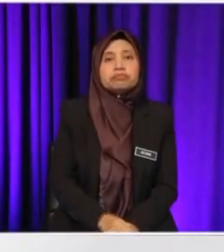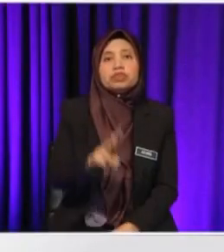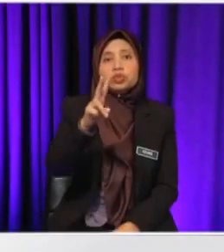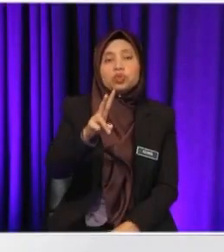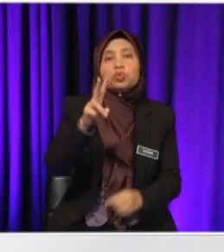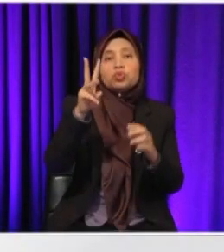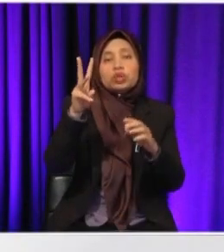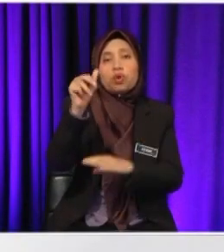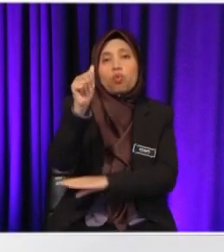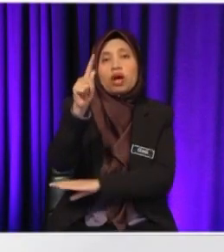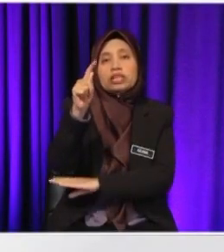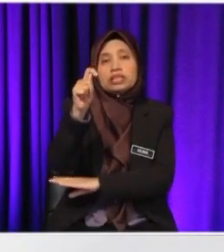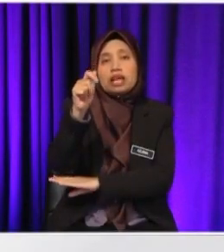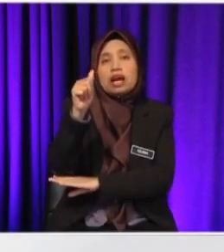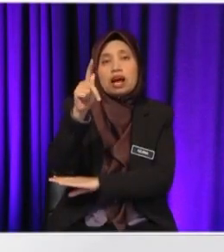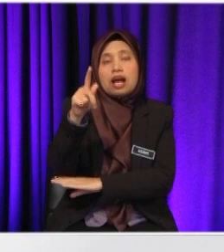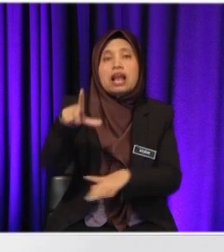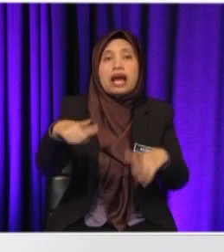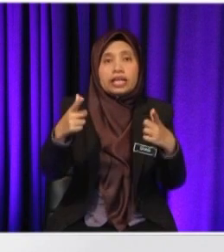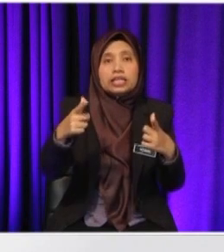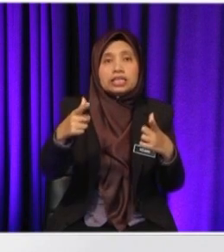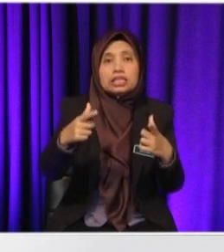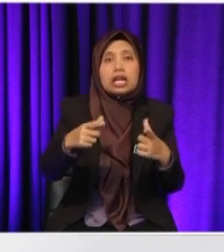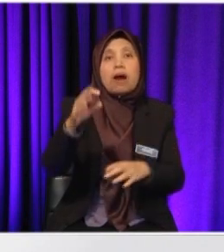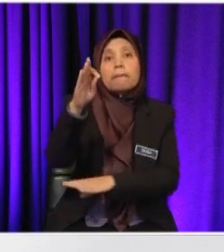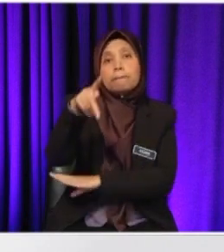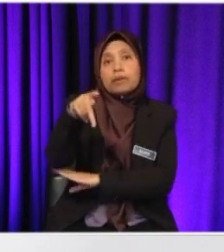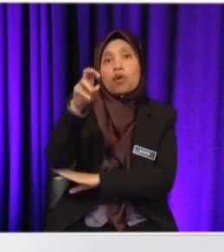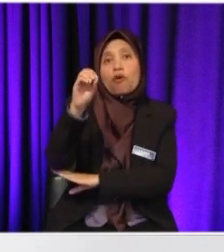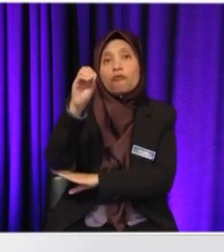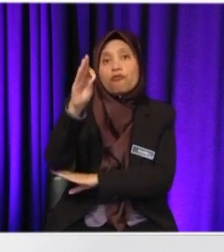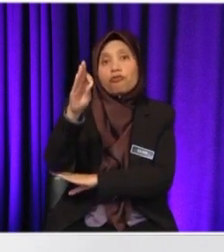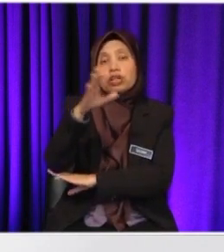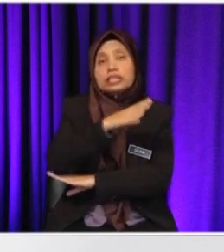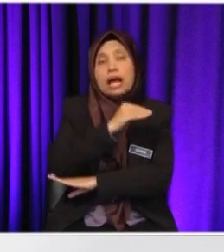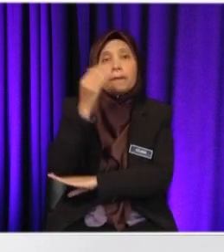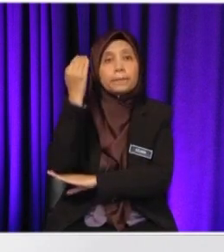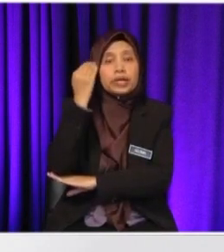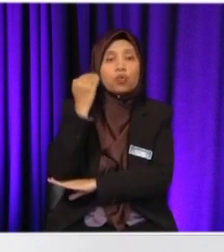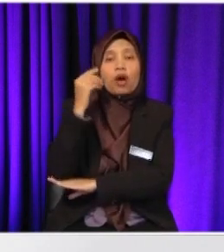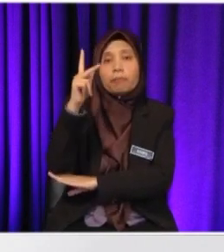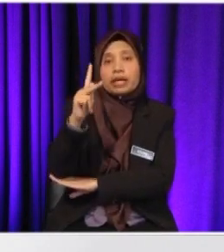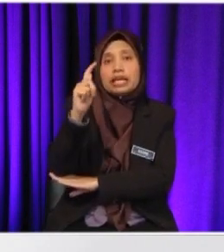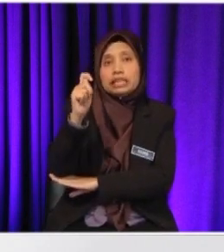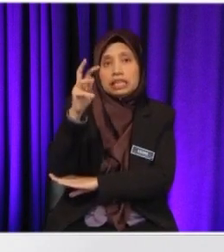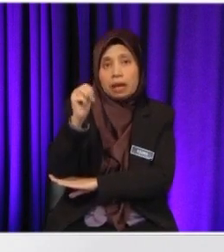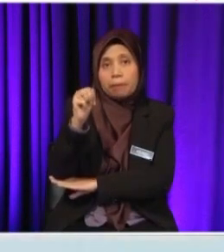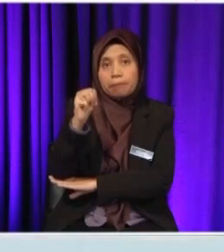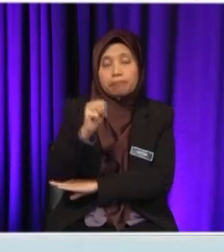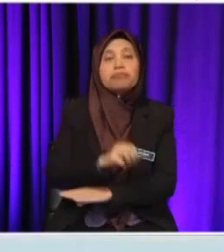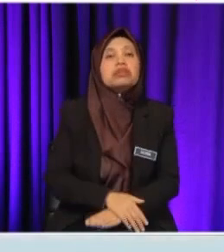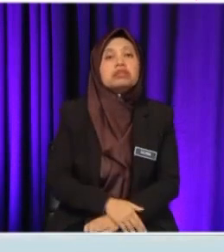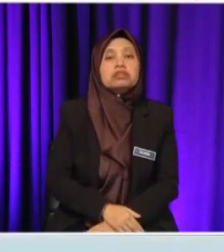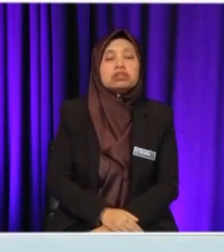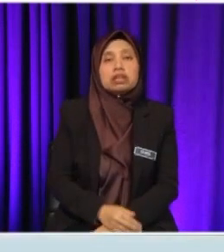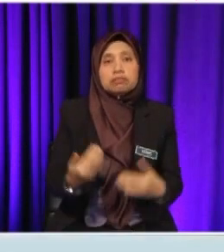2 watak lain yang terdapat dalam cerpen ialah Profesor Ray J dan peguam KTN. Okey, betul. 2 watak lain terdapat